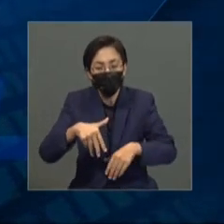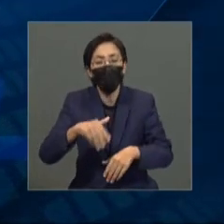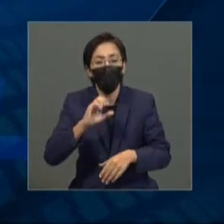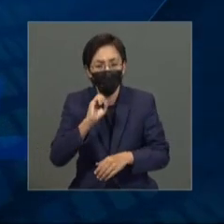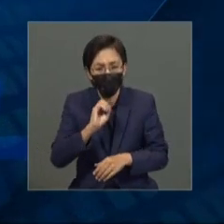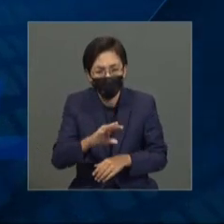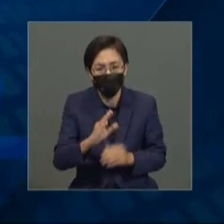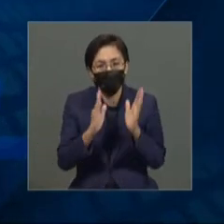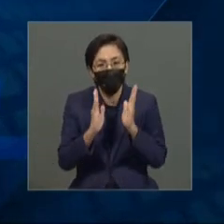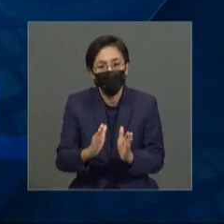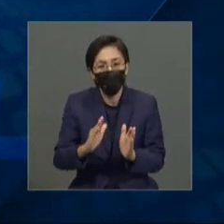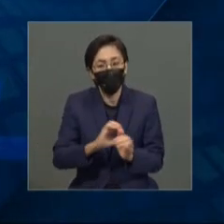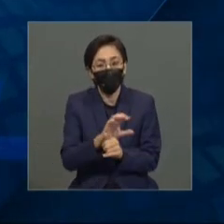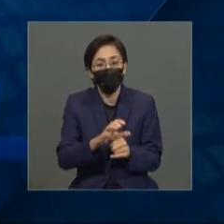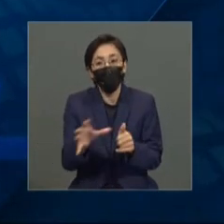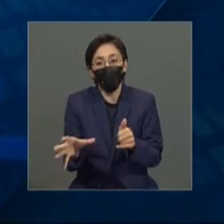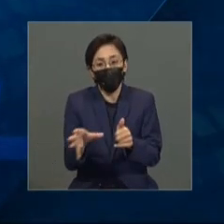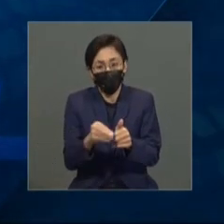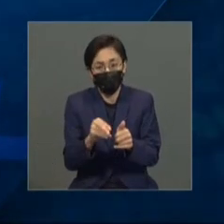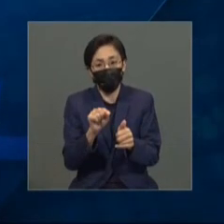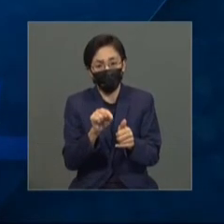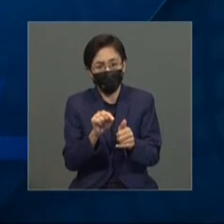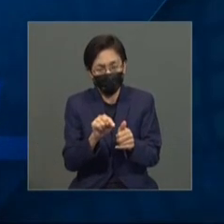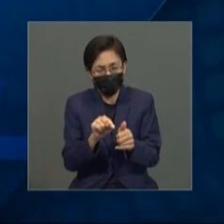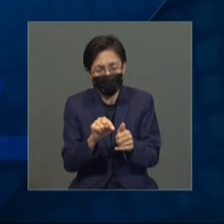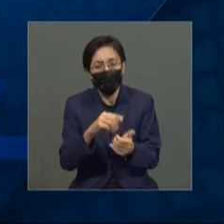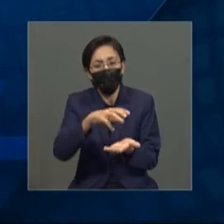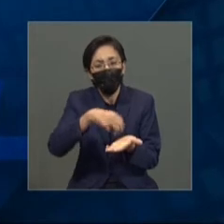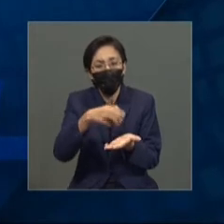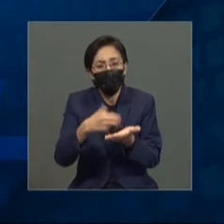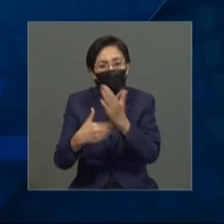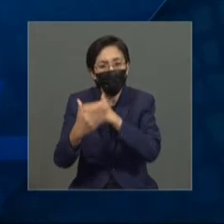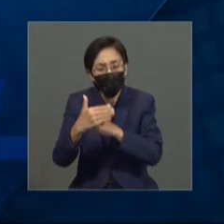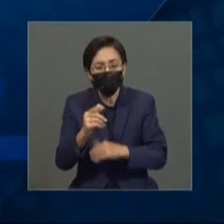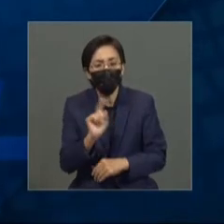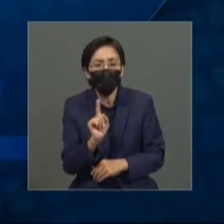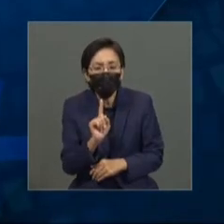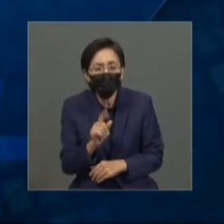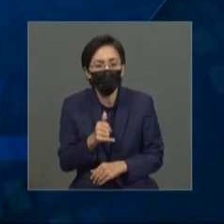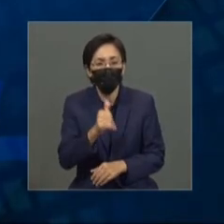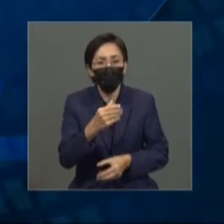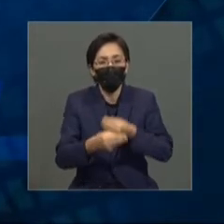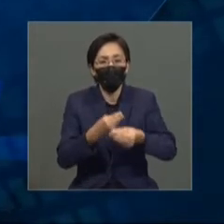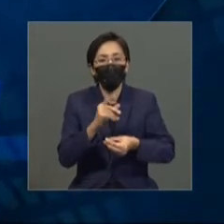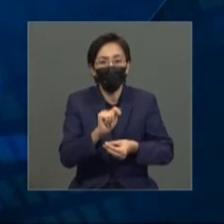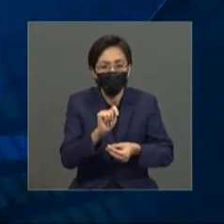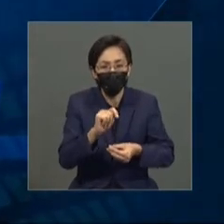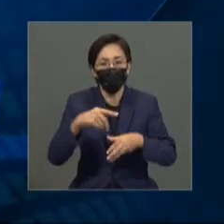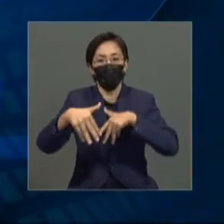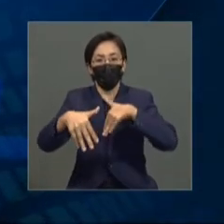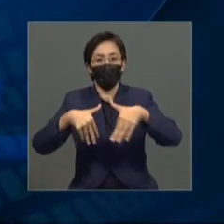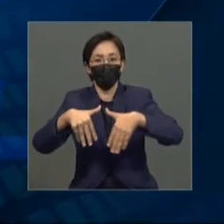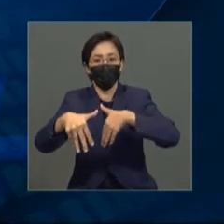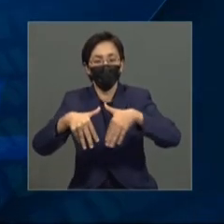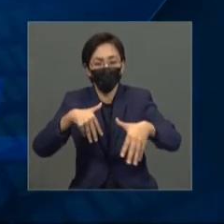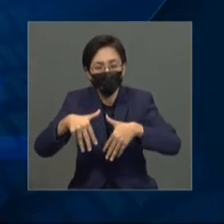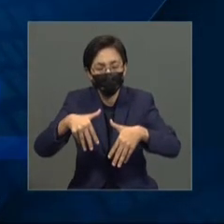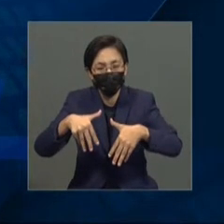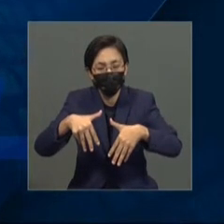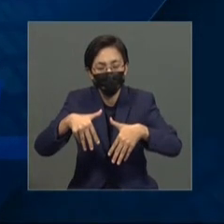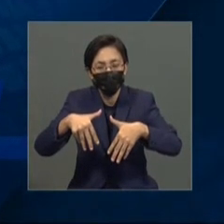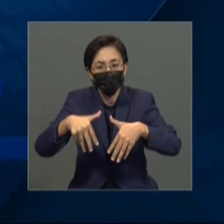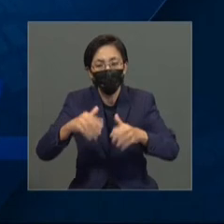ผู้ป่วยที่เราพบค่อนข้างจะให้ประวัติในเรื่องของการไปตลาดไปสถานที่ชุมชนสถานที่